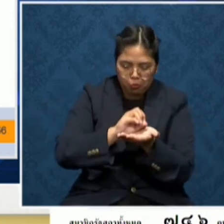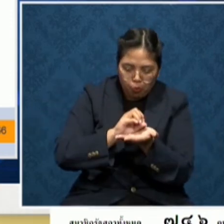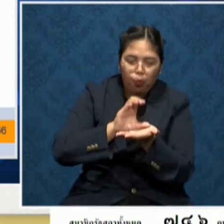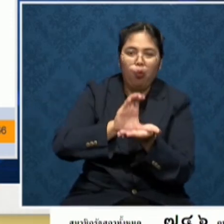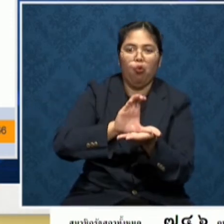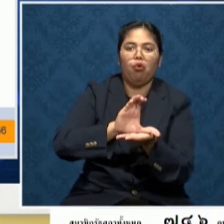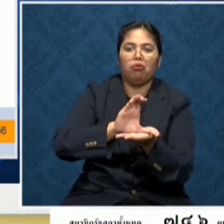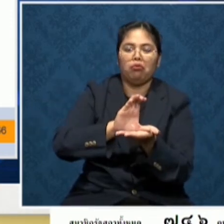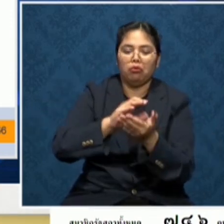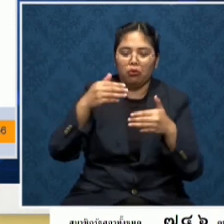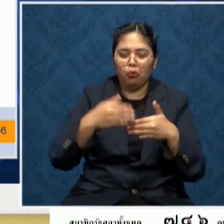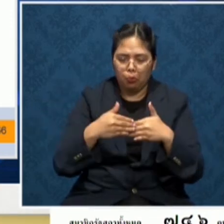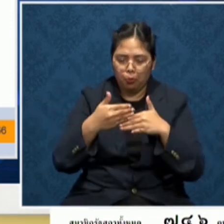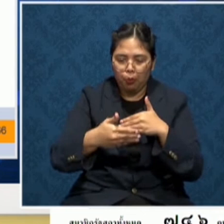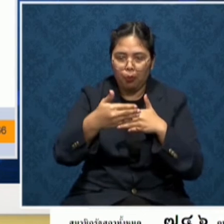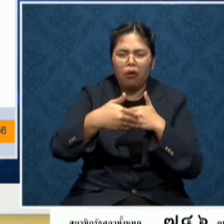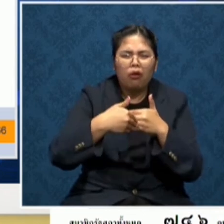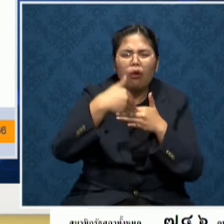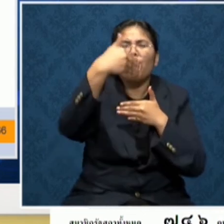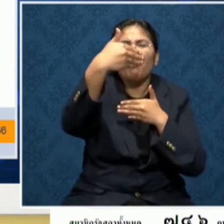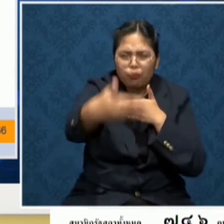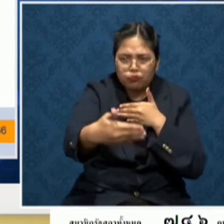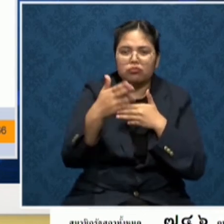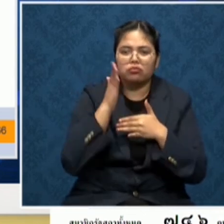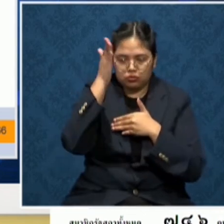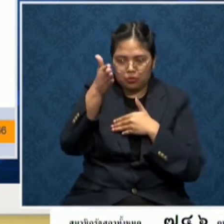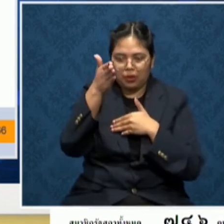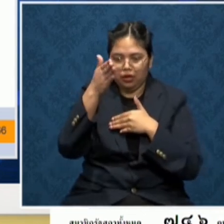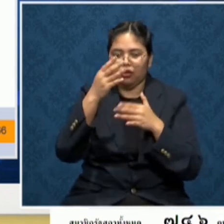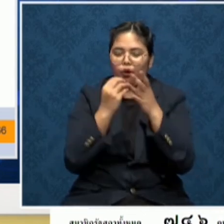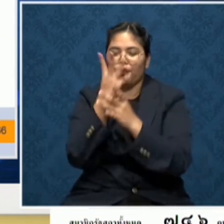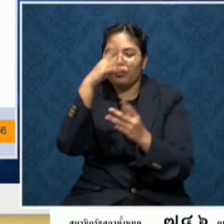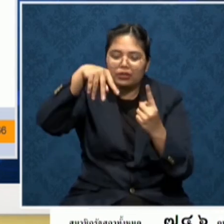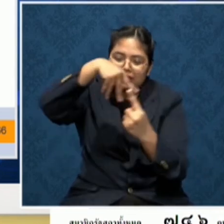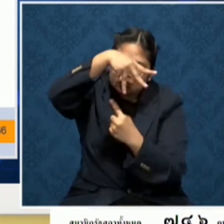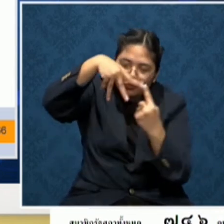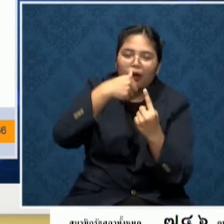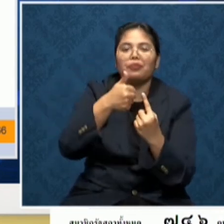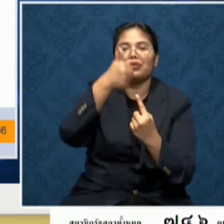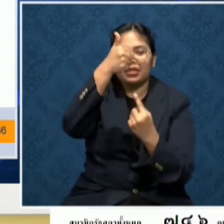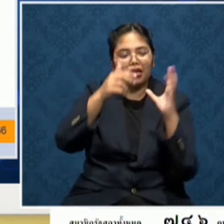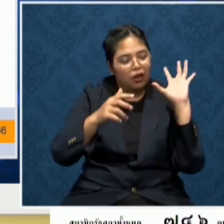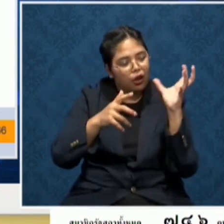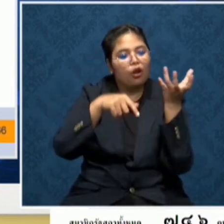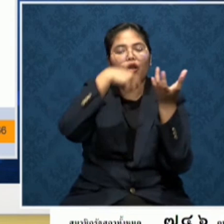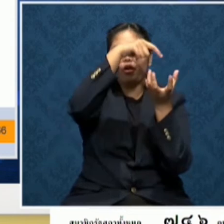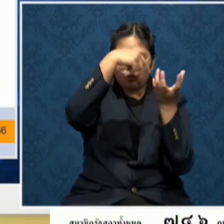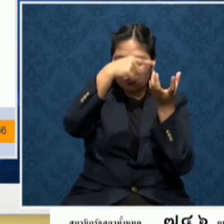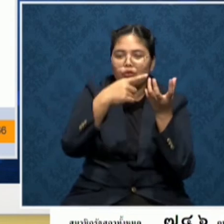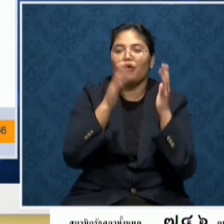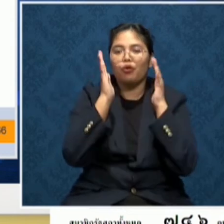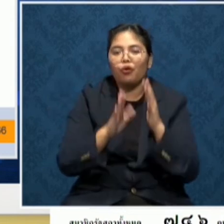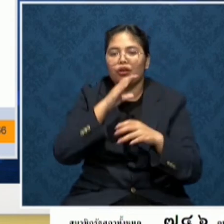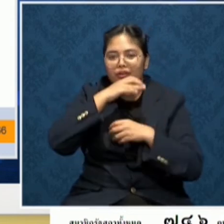ยะกลางและระยะยาวสร้างคุณค่าต่อสิ่งแวดล้อมและโลกเป็นบำนาญรองรับสังคมสูงวัยได้ชัดเจ